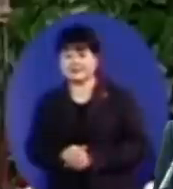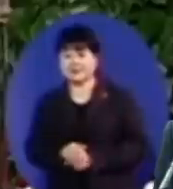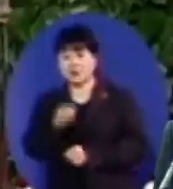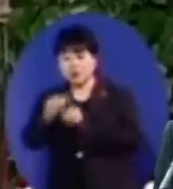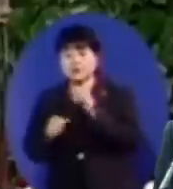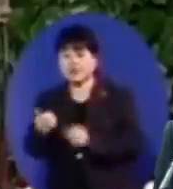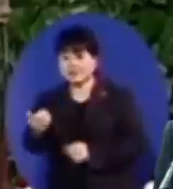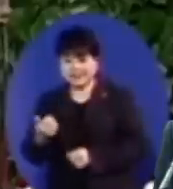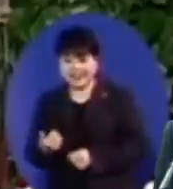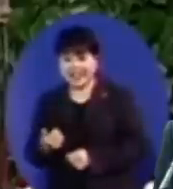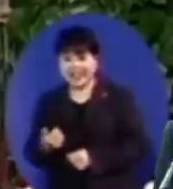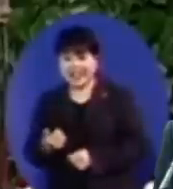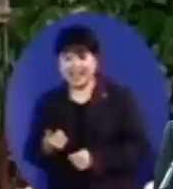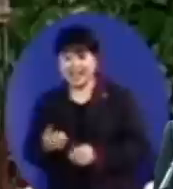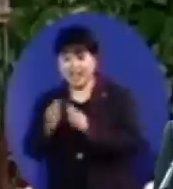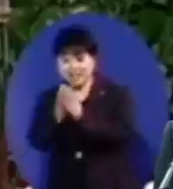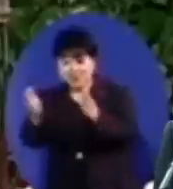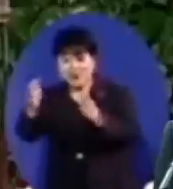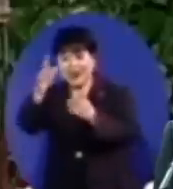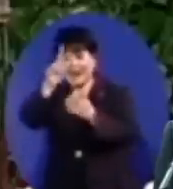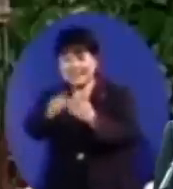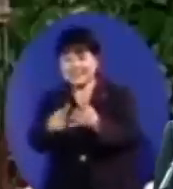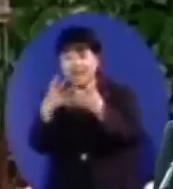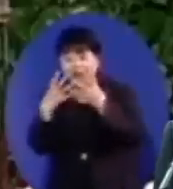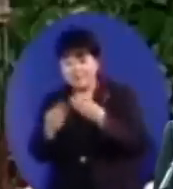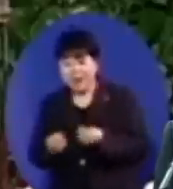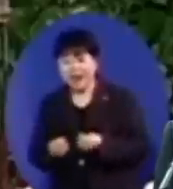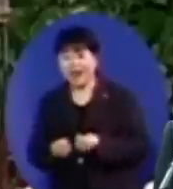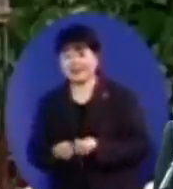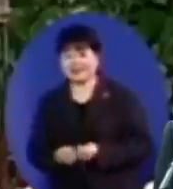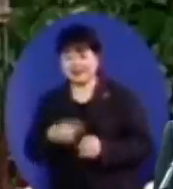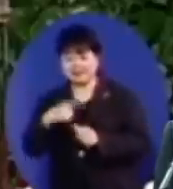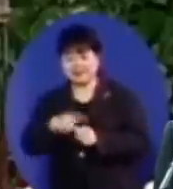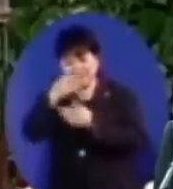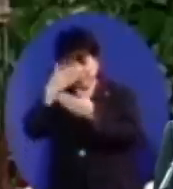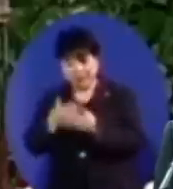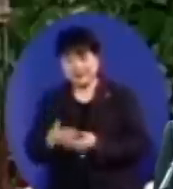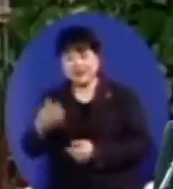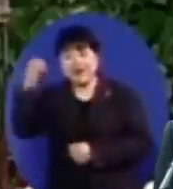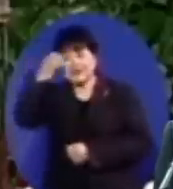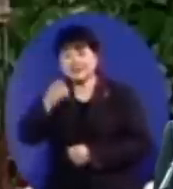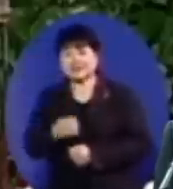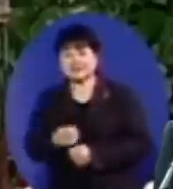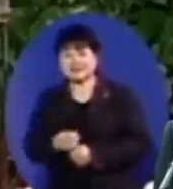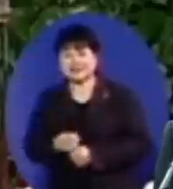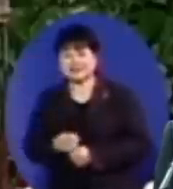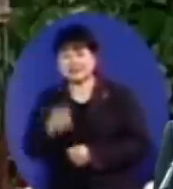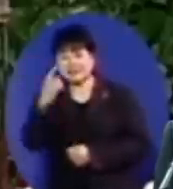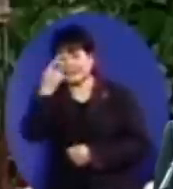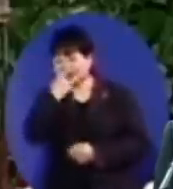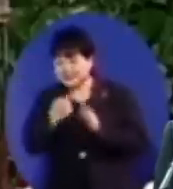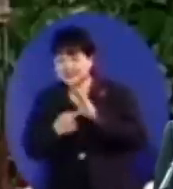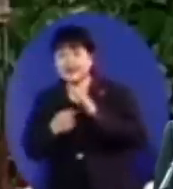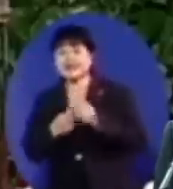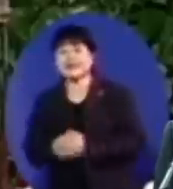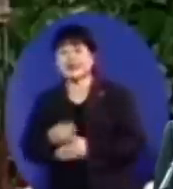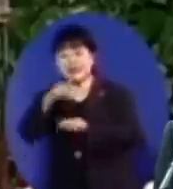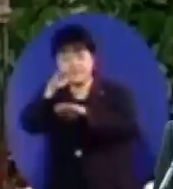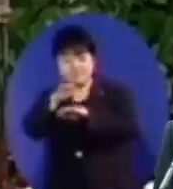50년 전에 출발했을 때 많은 핍박을 받은 것은 성령을 증거했기 때문인 것입니다.